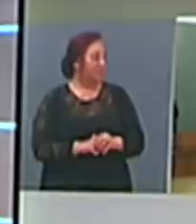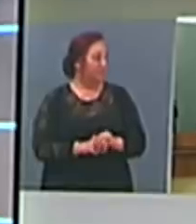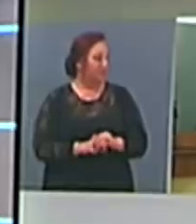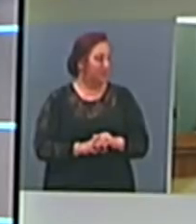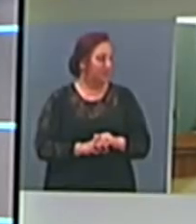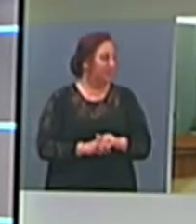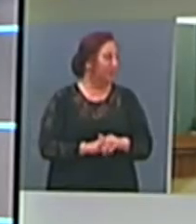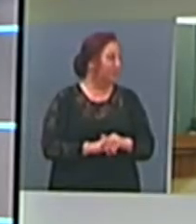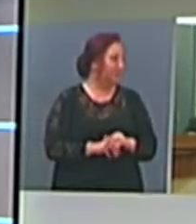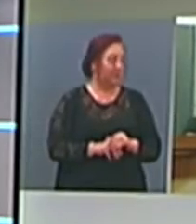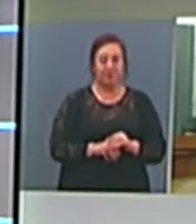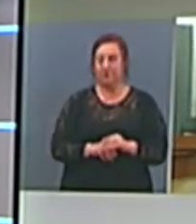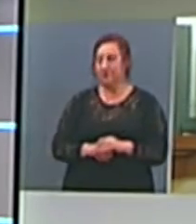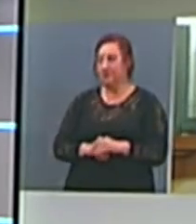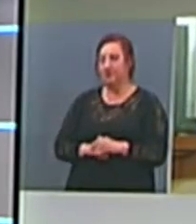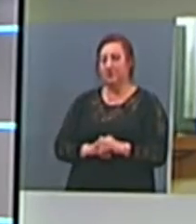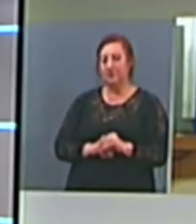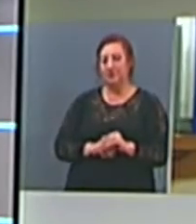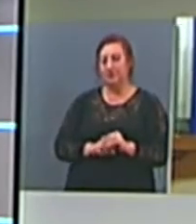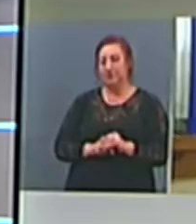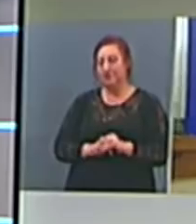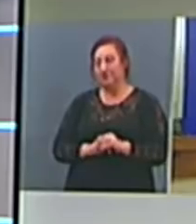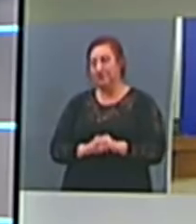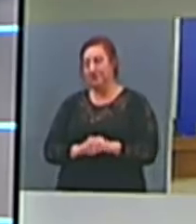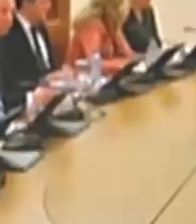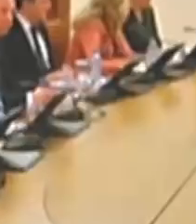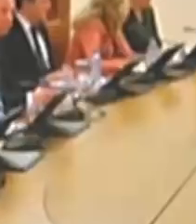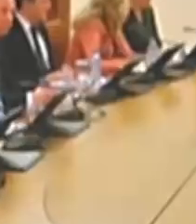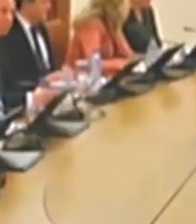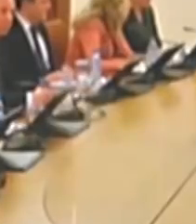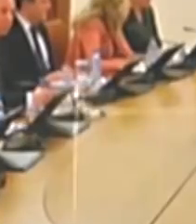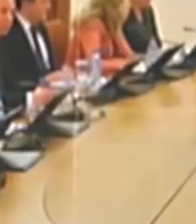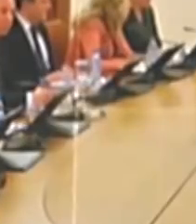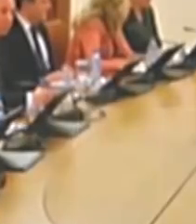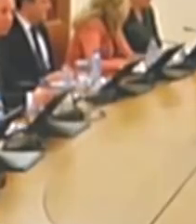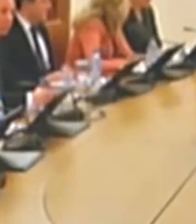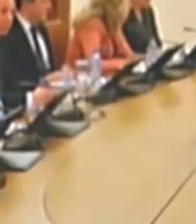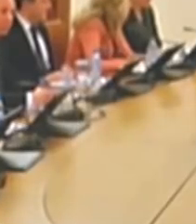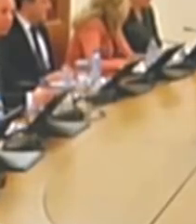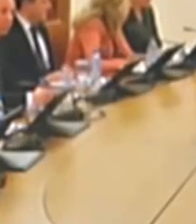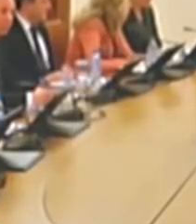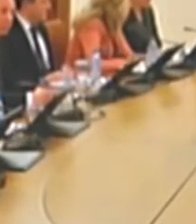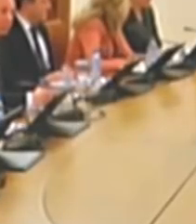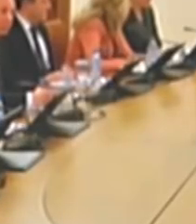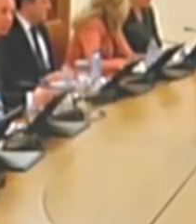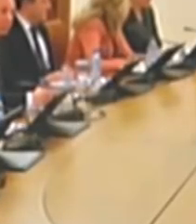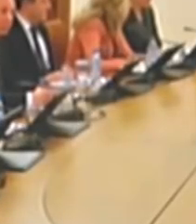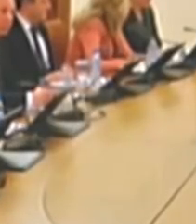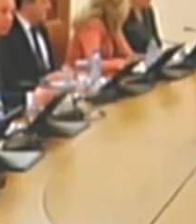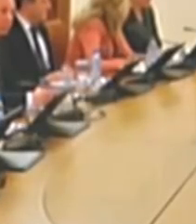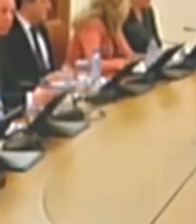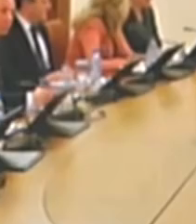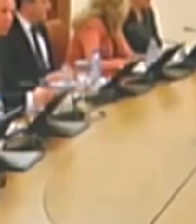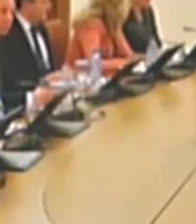Как приключи, новината дойде от там. Затварят Банско, въвеждат пропускателен режим в следващите две седмици. Хората, които в момента са